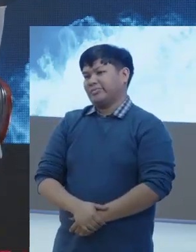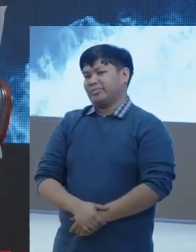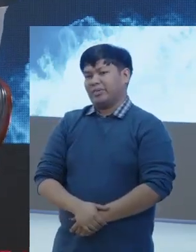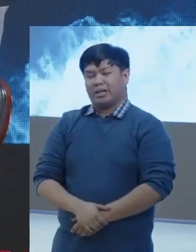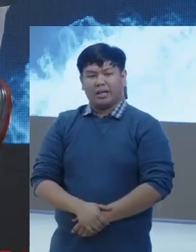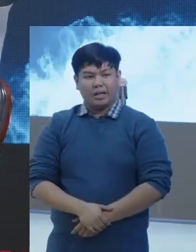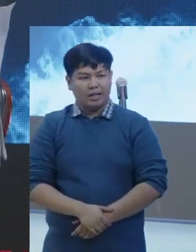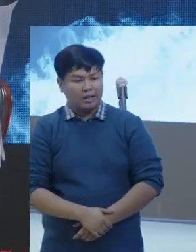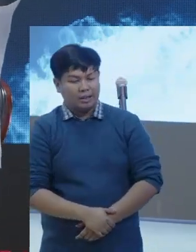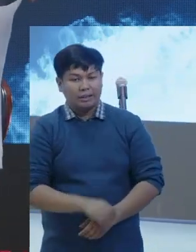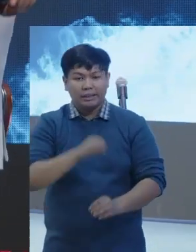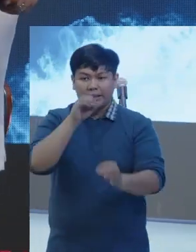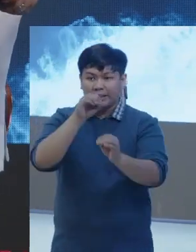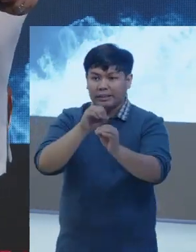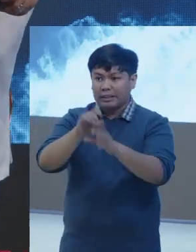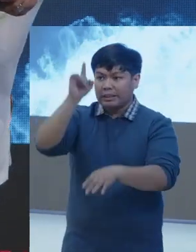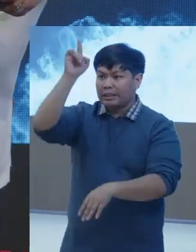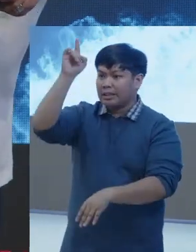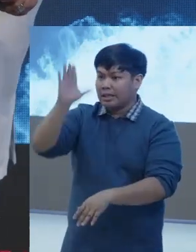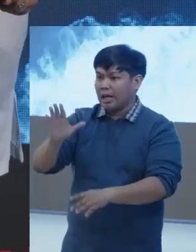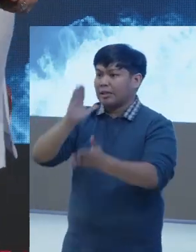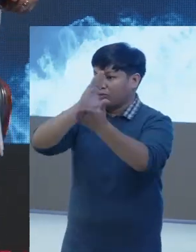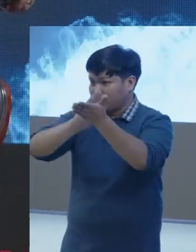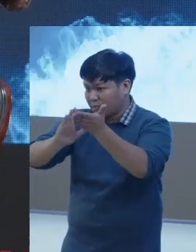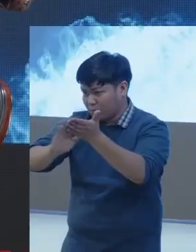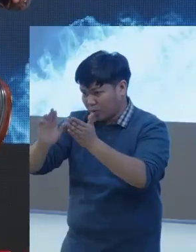Sa pagpapatawad niya sa mga taga-Nineveh,